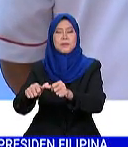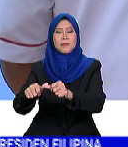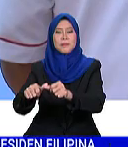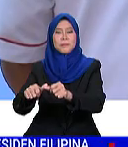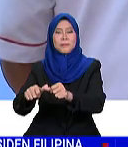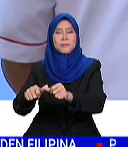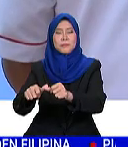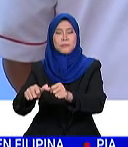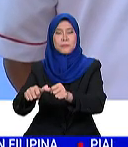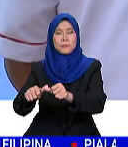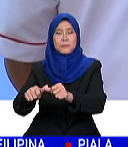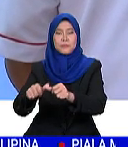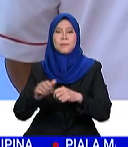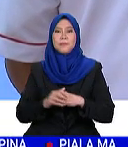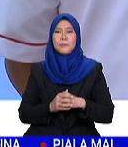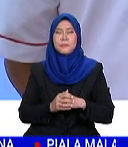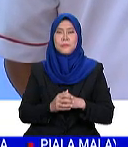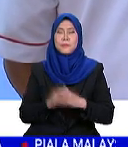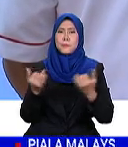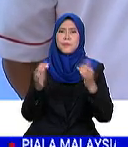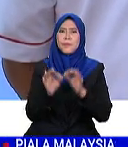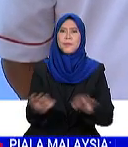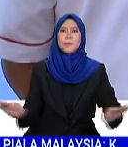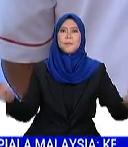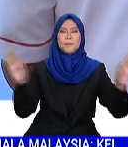dan yang lebih penting ialah